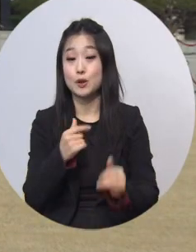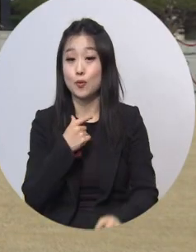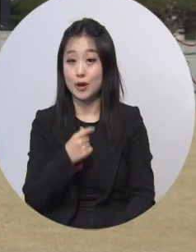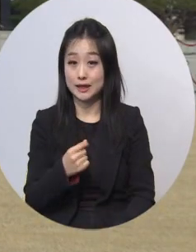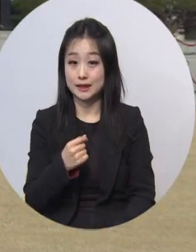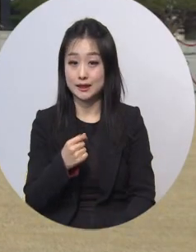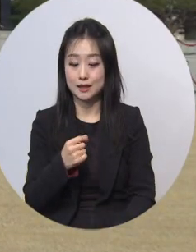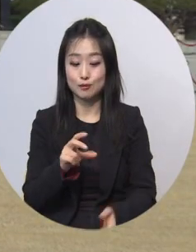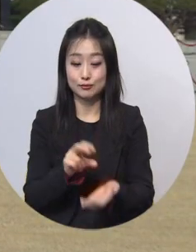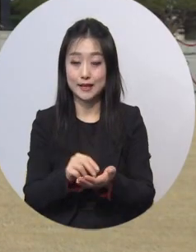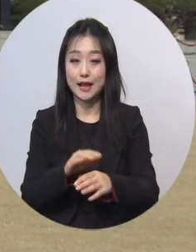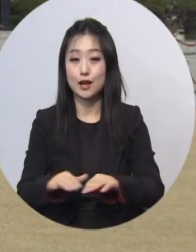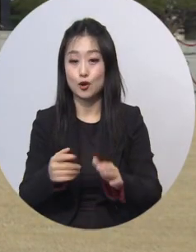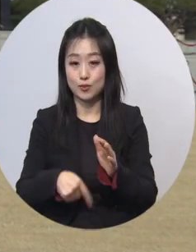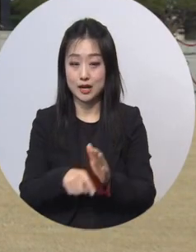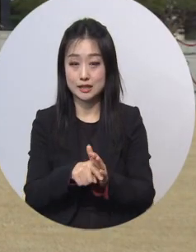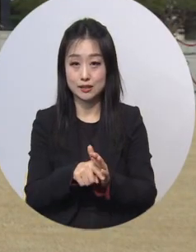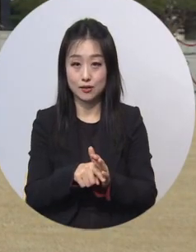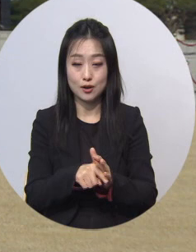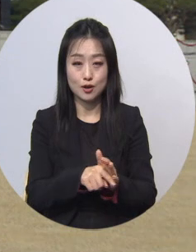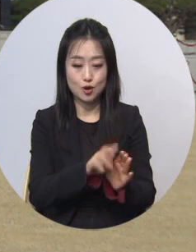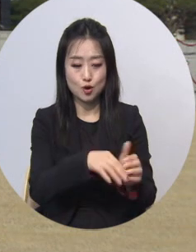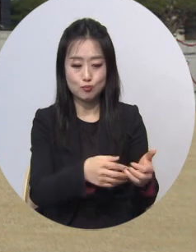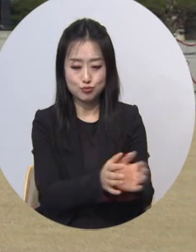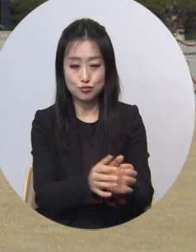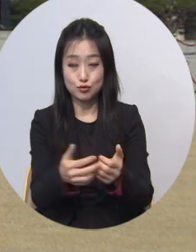원하는 과제를 중심으로 부처 간 벽을 허물고